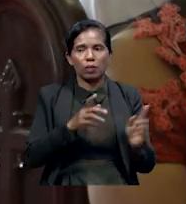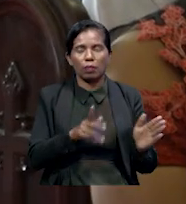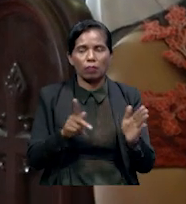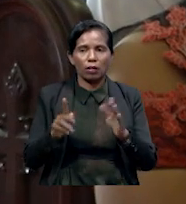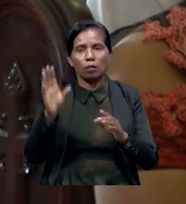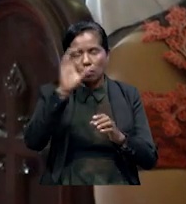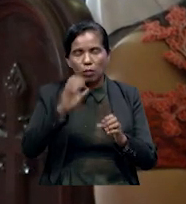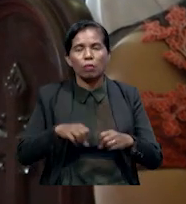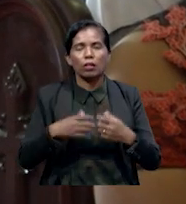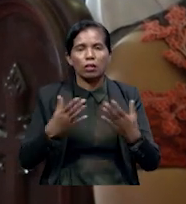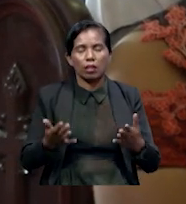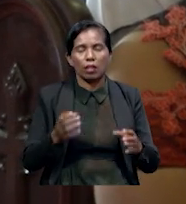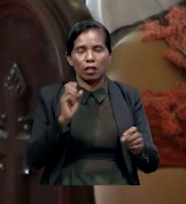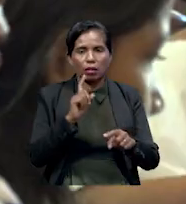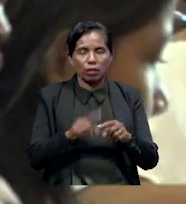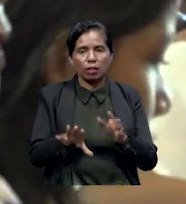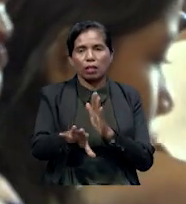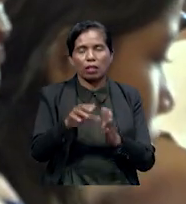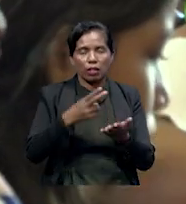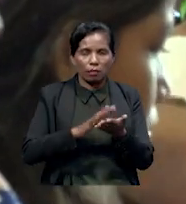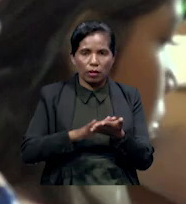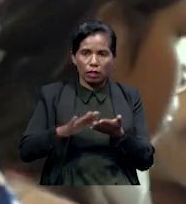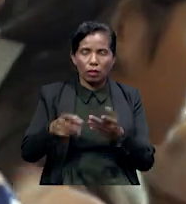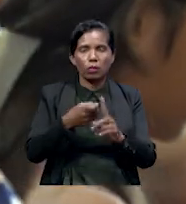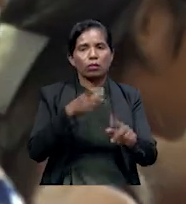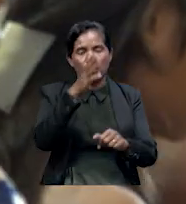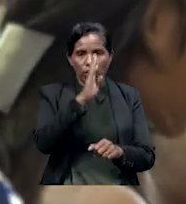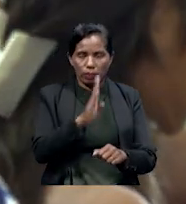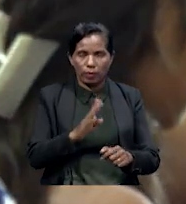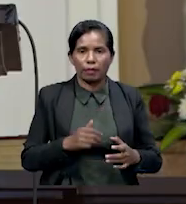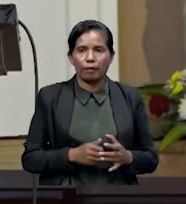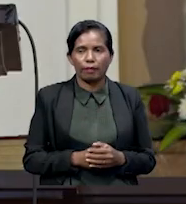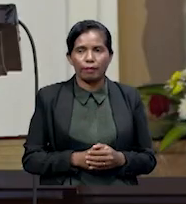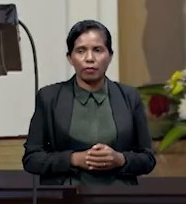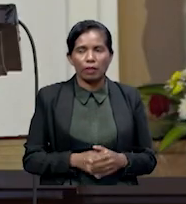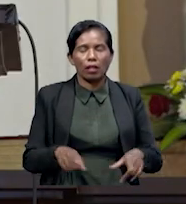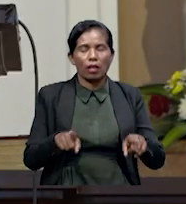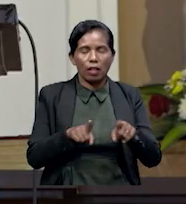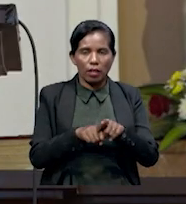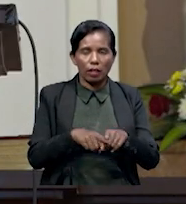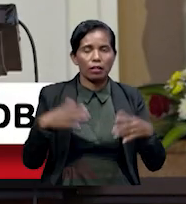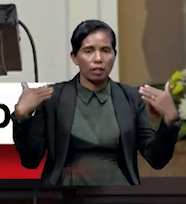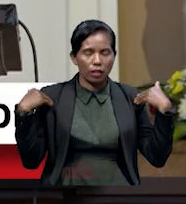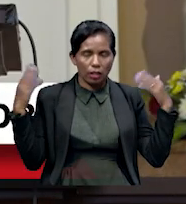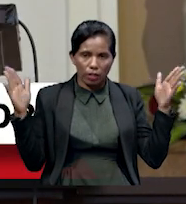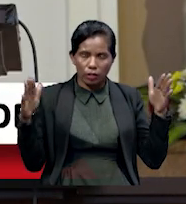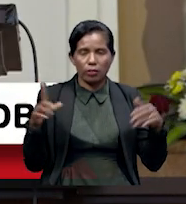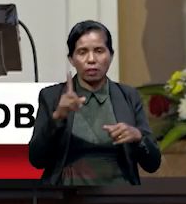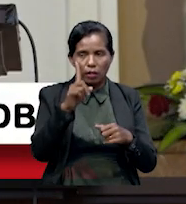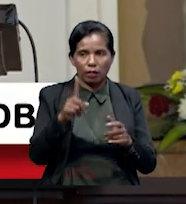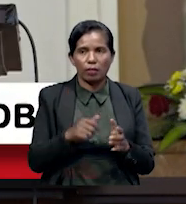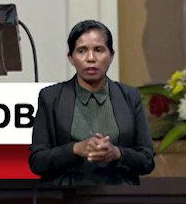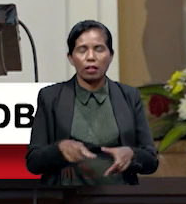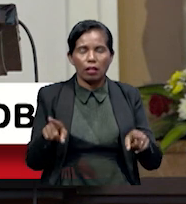wensa hakri bisala ho di hetam perdang ho si maroma. Saya nesa anjo da guarda ida. Tapi dane